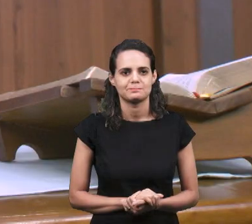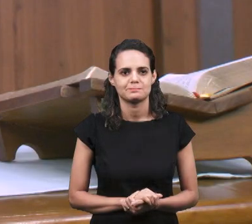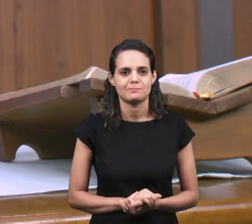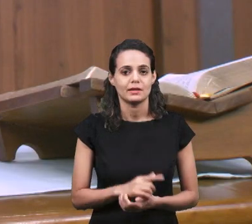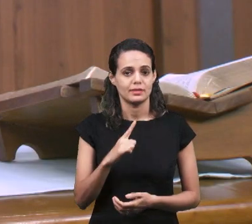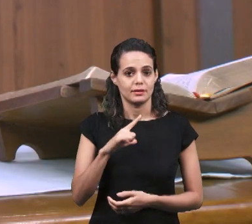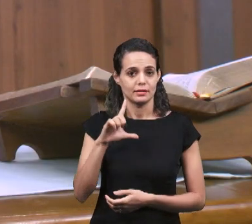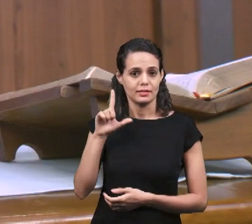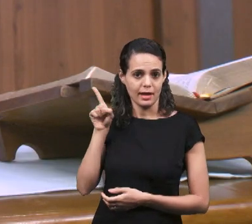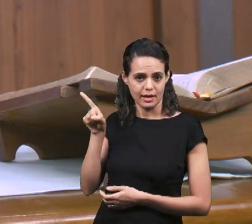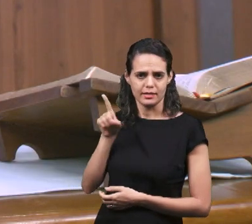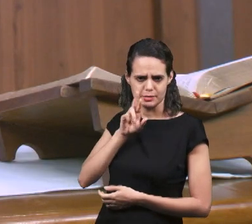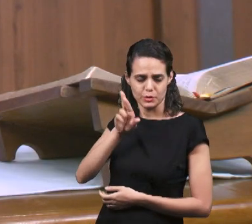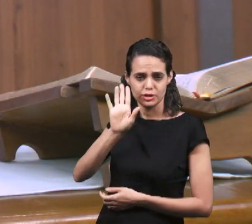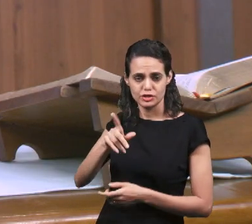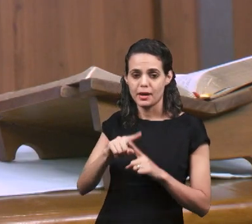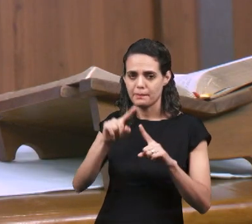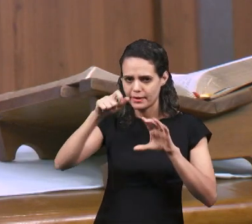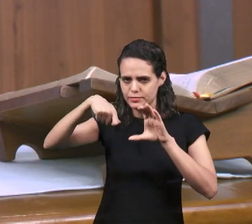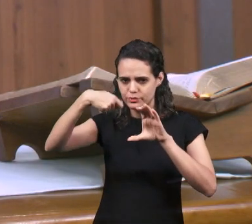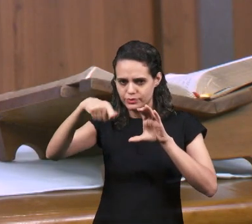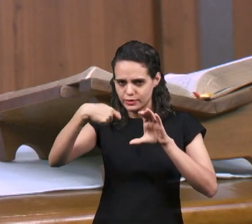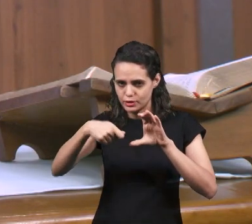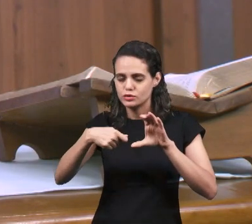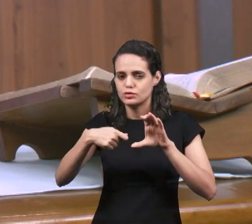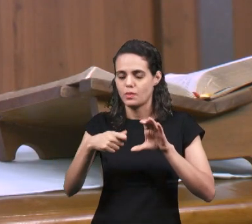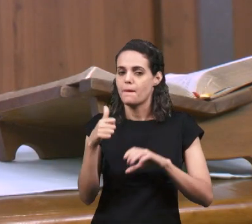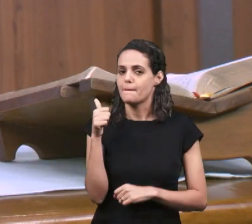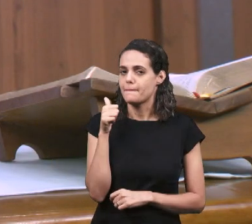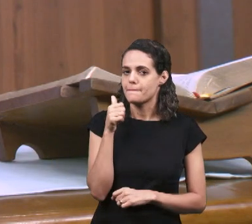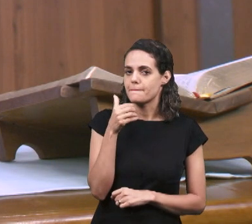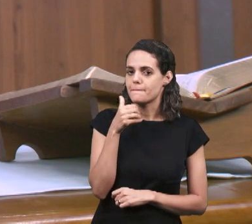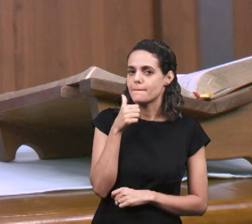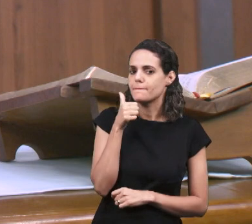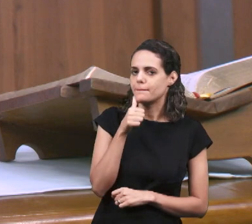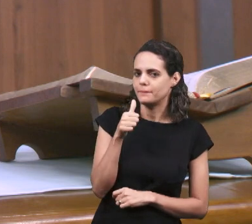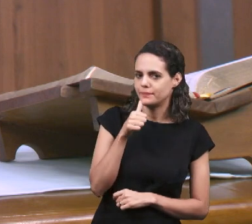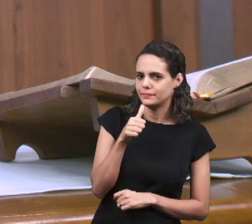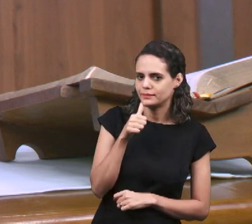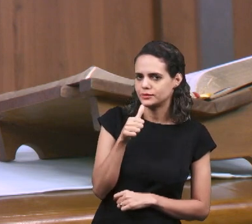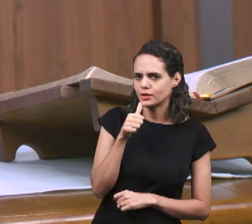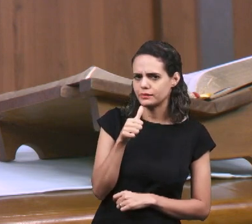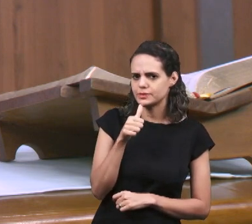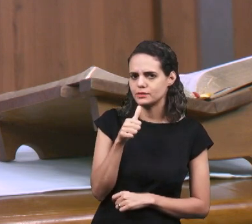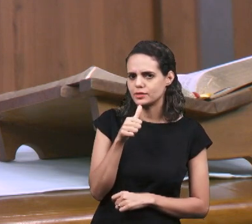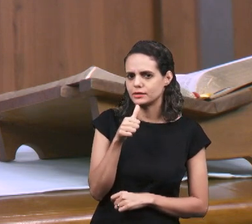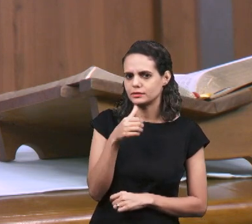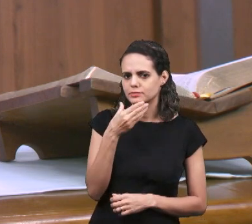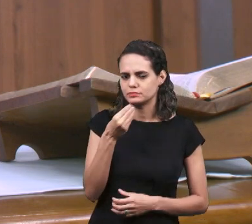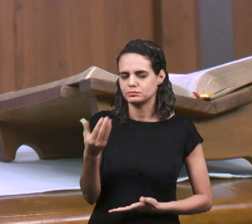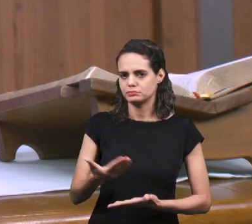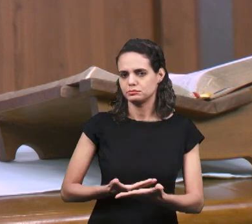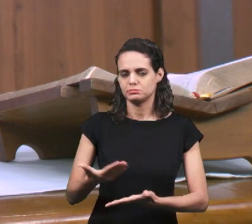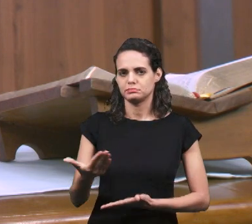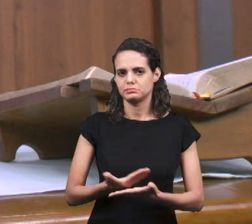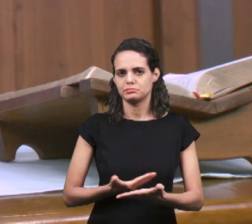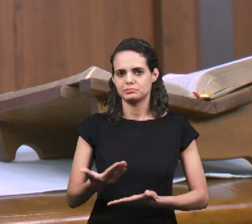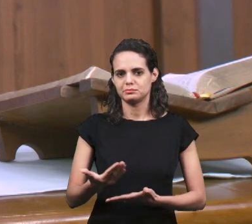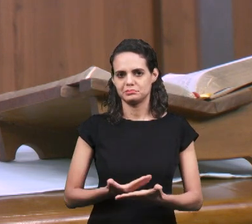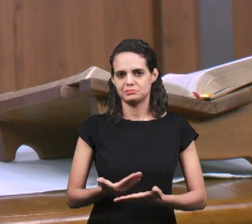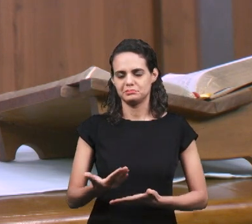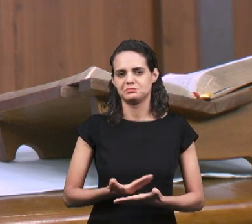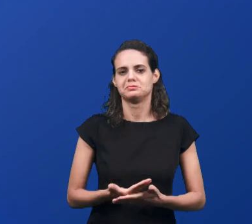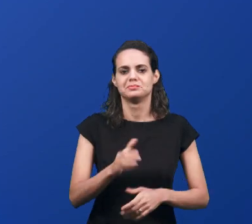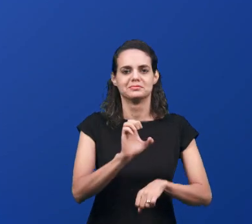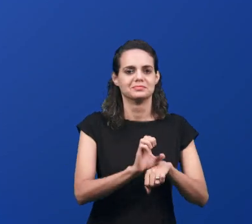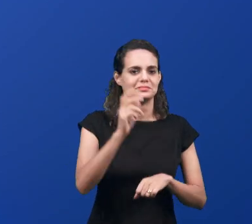notre sœur Rosimeire. Rosimeire, c'est le groupe des dames, notre église de Paraguaçu, Paulista, dans